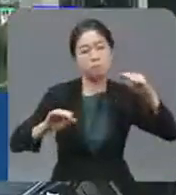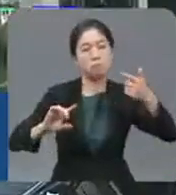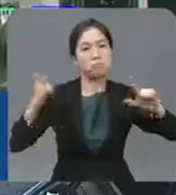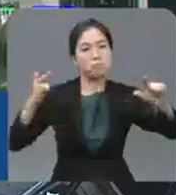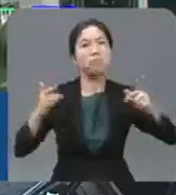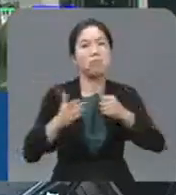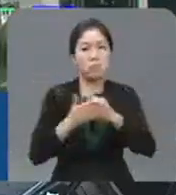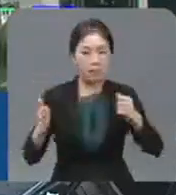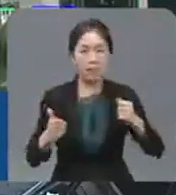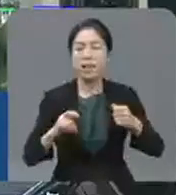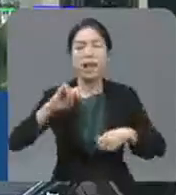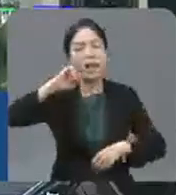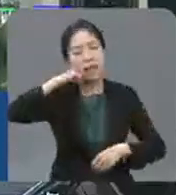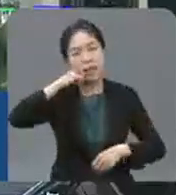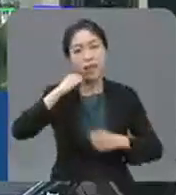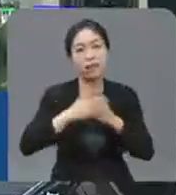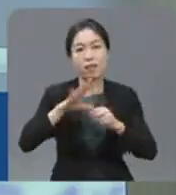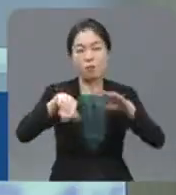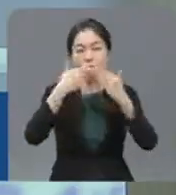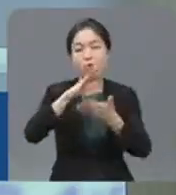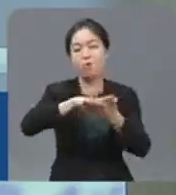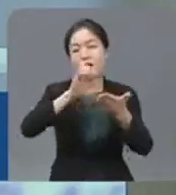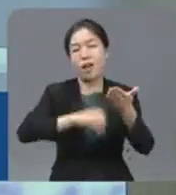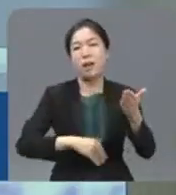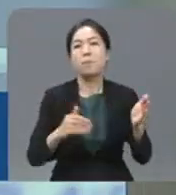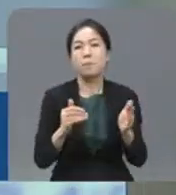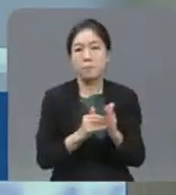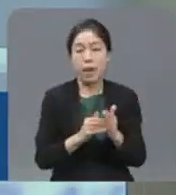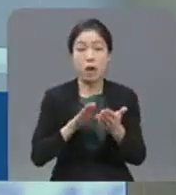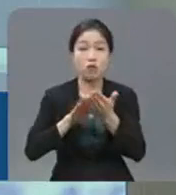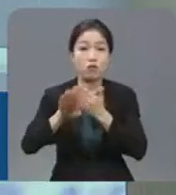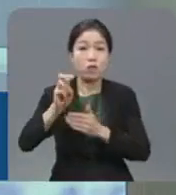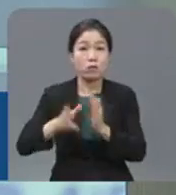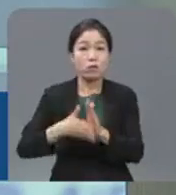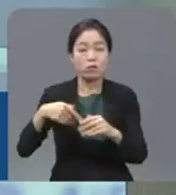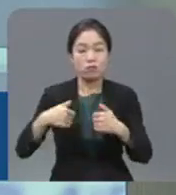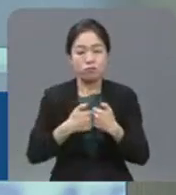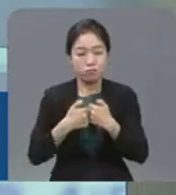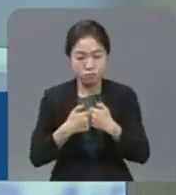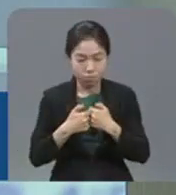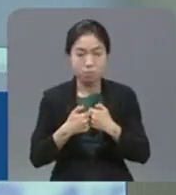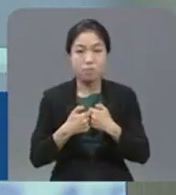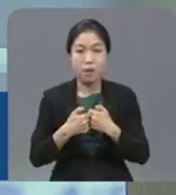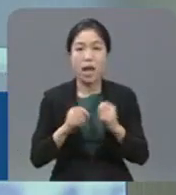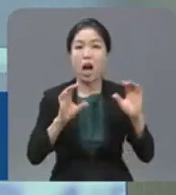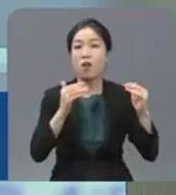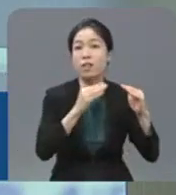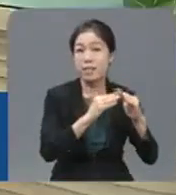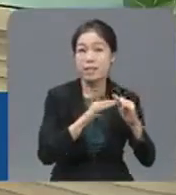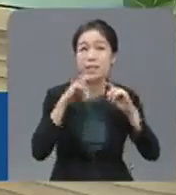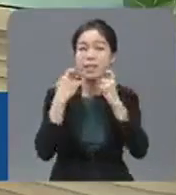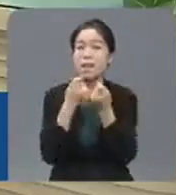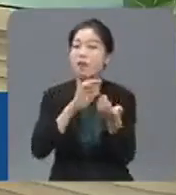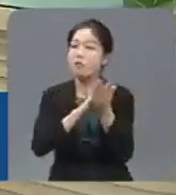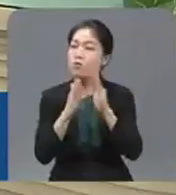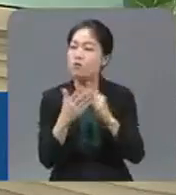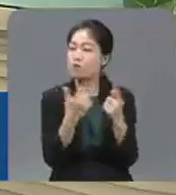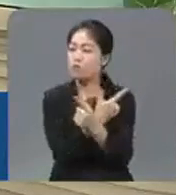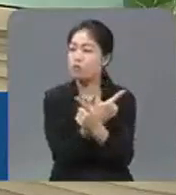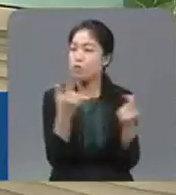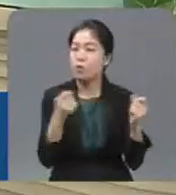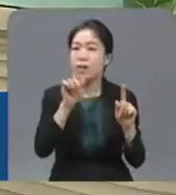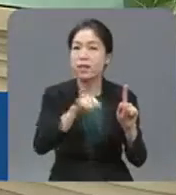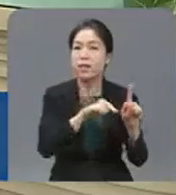일어 시의회 심의과정에서 전액 삭감됐습니다 이후 광주시와 논의를 거쳐 어린이집과 사립유치원에 동일하게